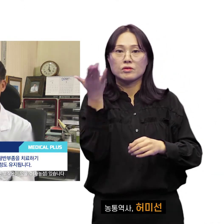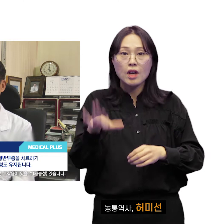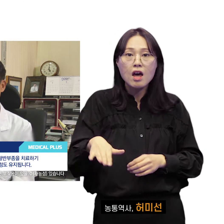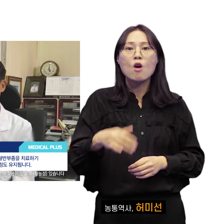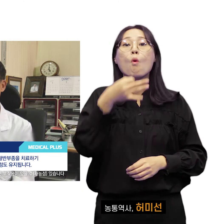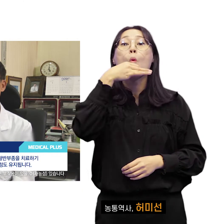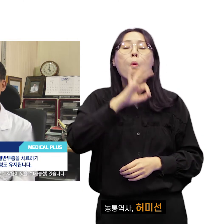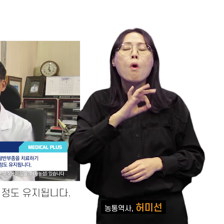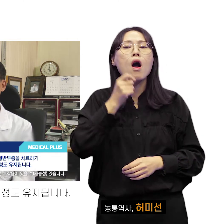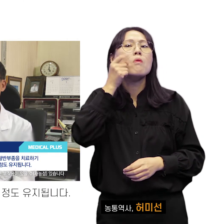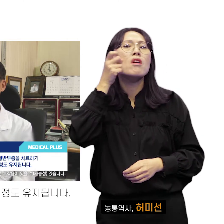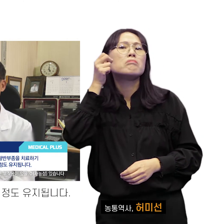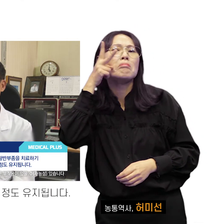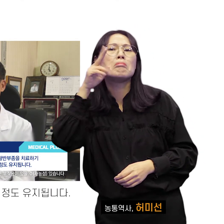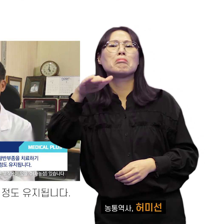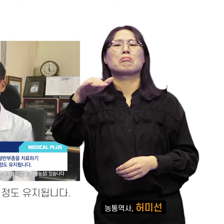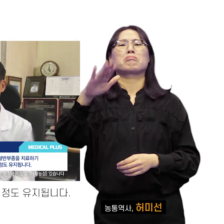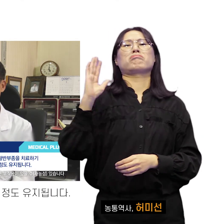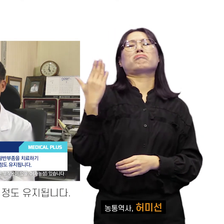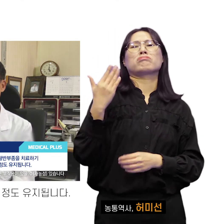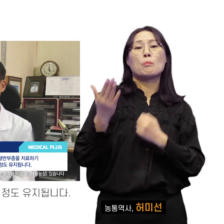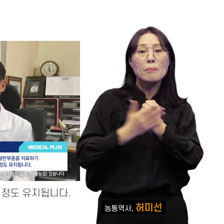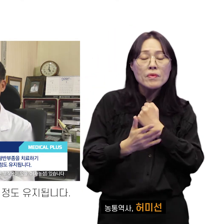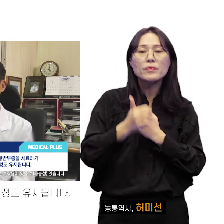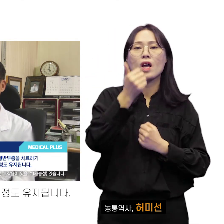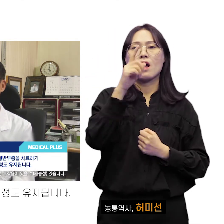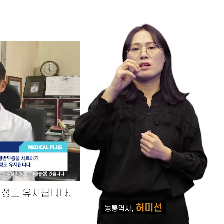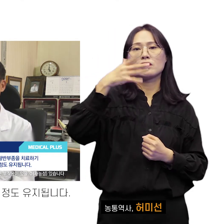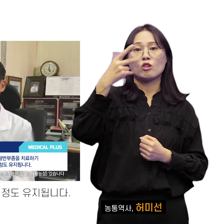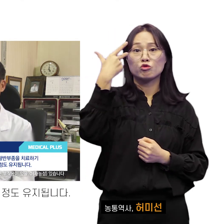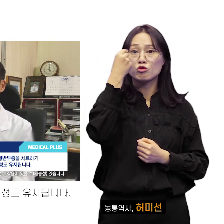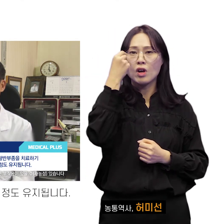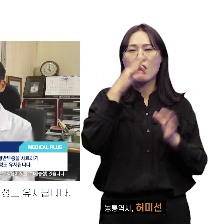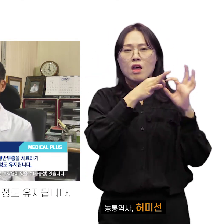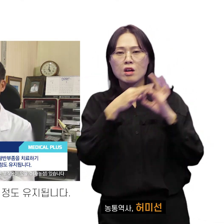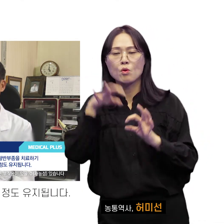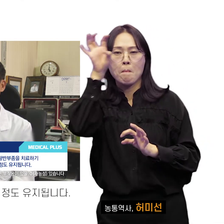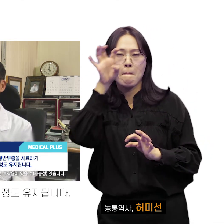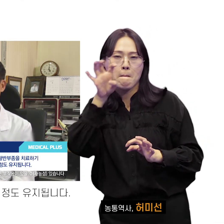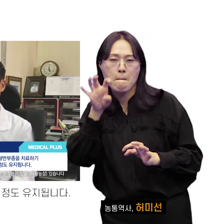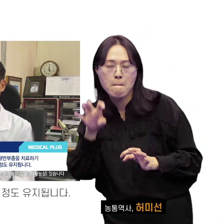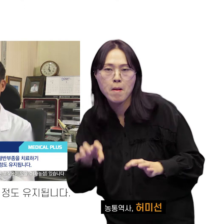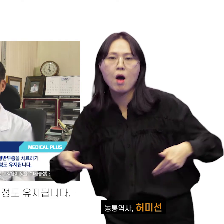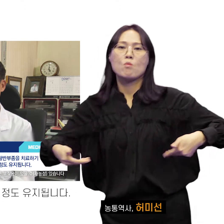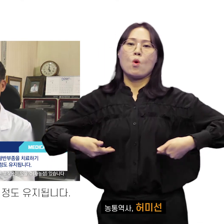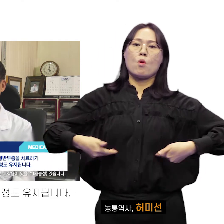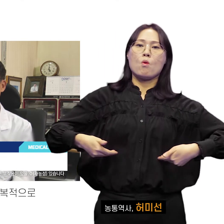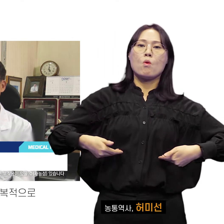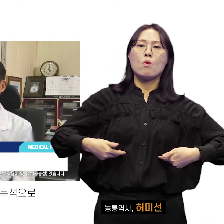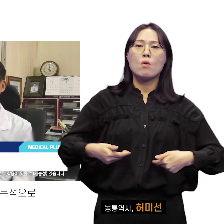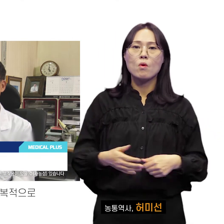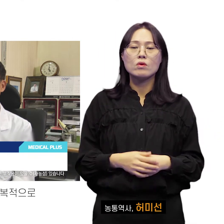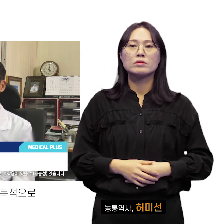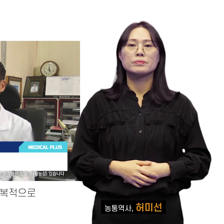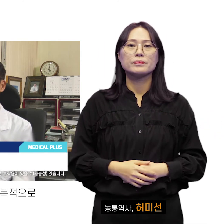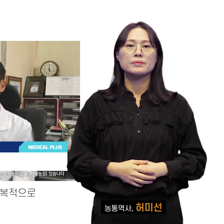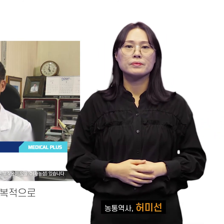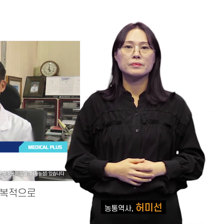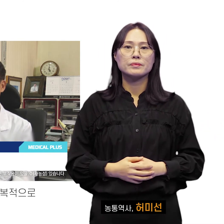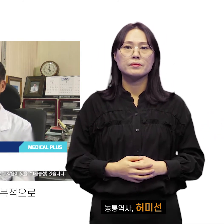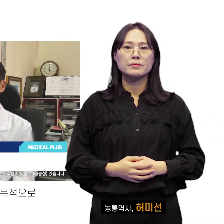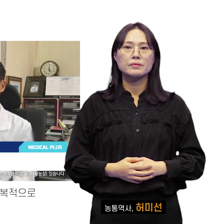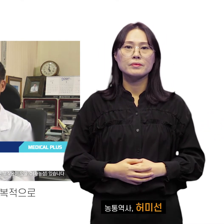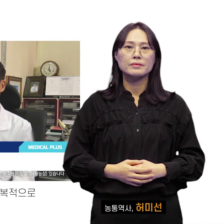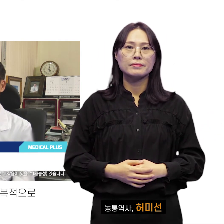주사를 하게 되는데 항체 주사의 효과가 한 달 내지 2달 정도 유지됩니다. 그러므로 항체